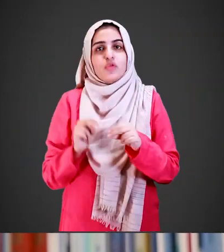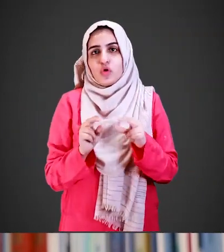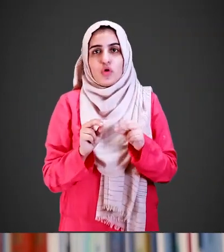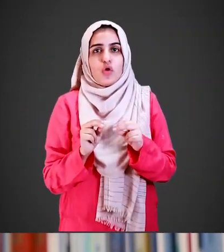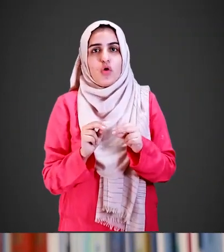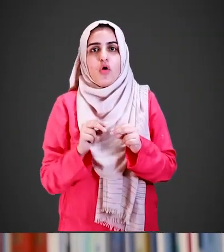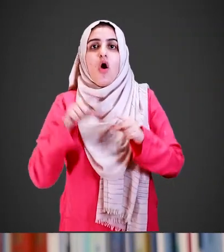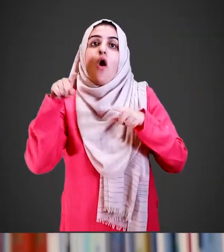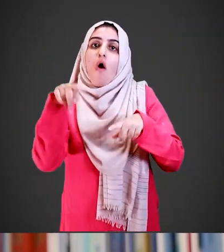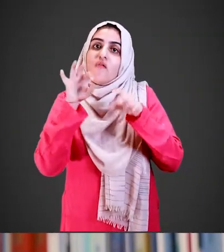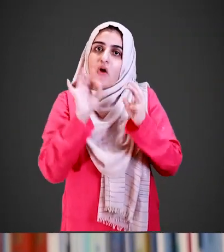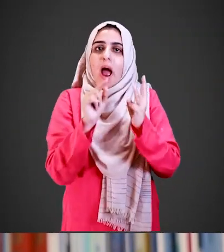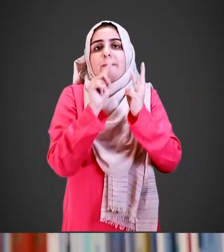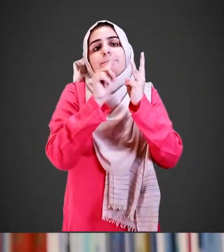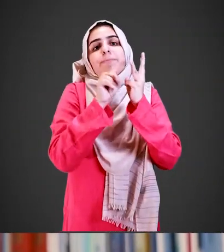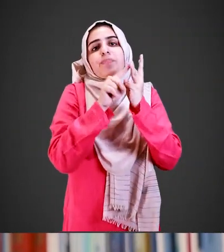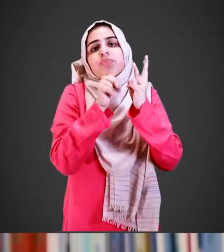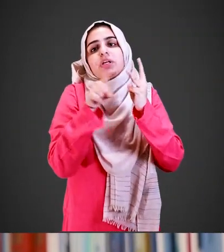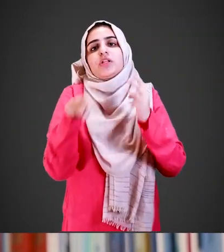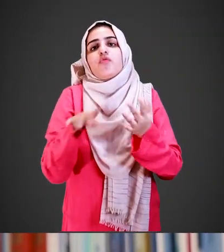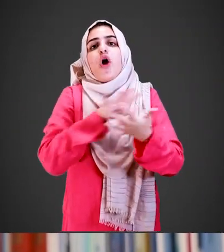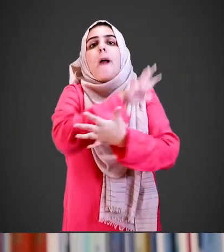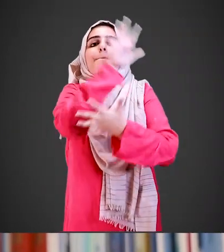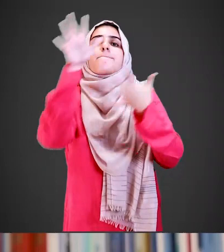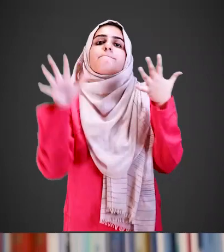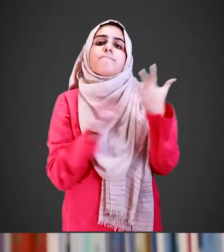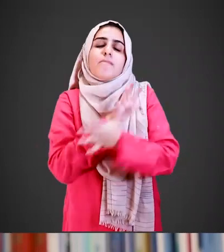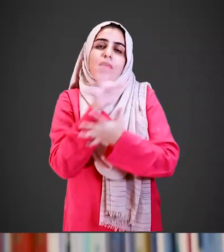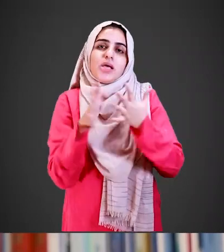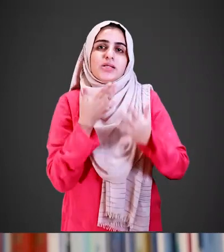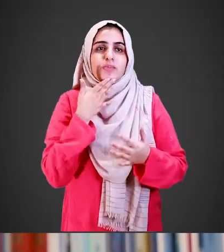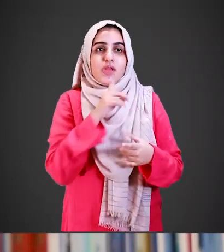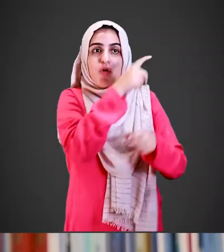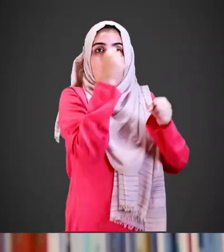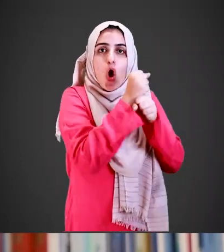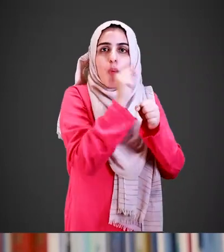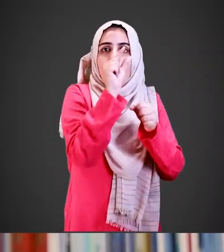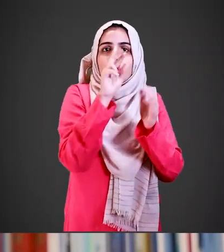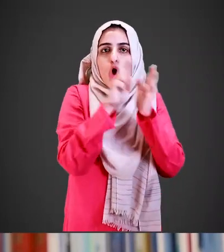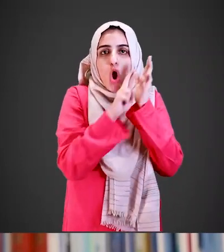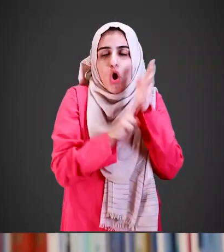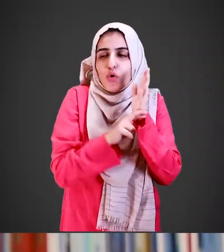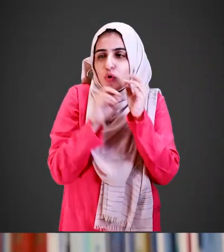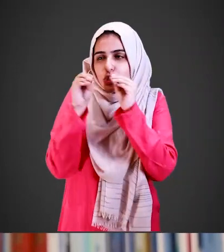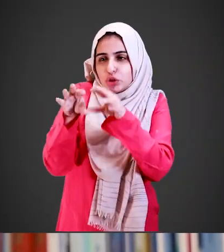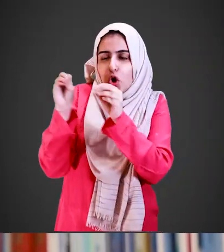سکیں۔ تو اس طرح کے جو کارٹلز ہوتے ہیں اس کو یہ اسٹیٹ جو ہے انٹروین کرتی ہے اور توڑنے کی